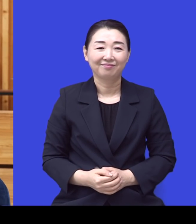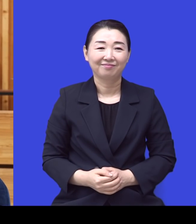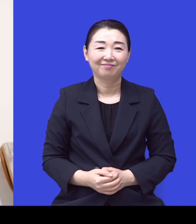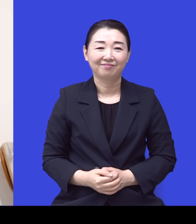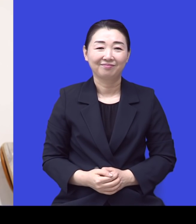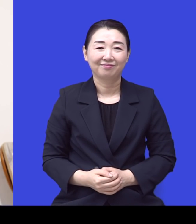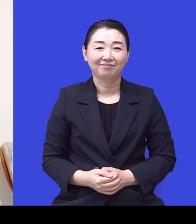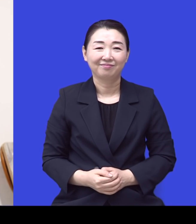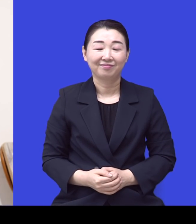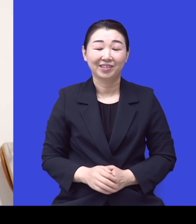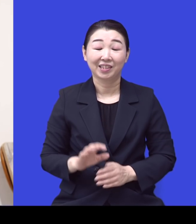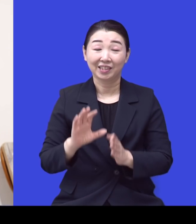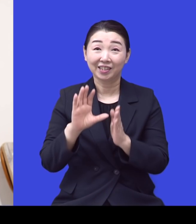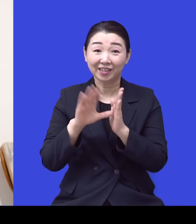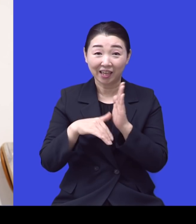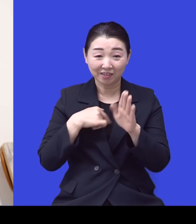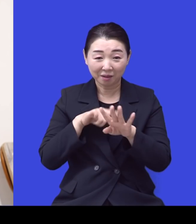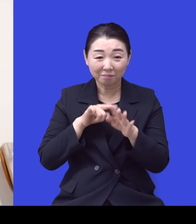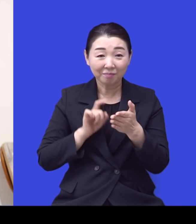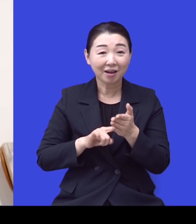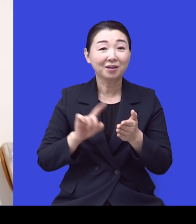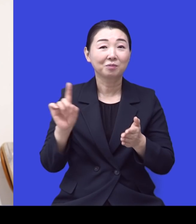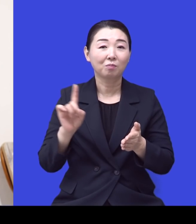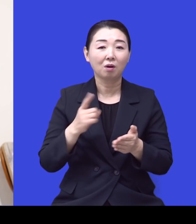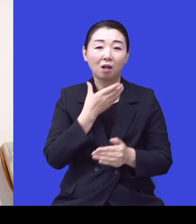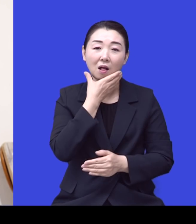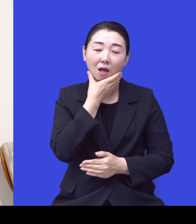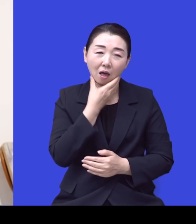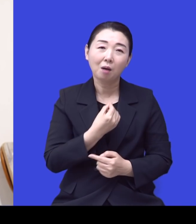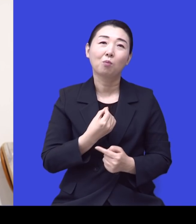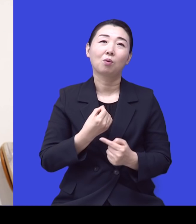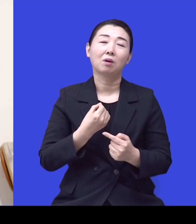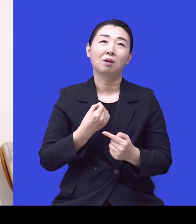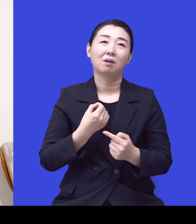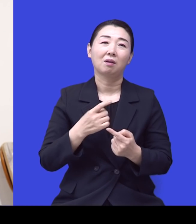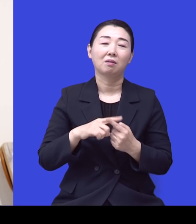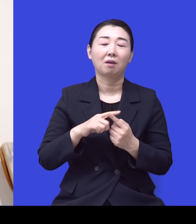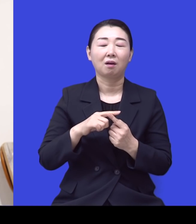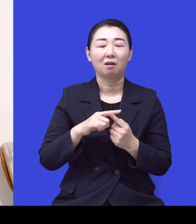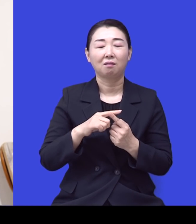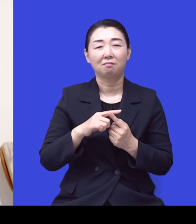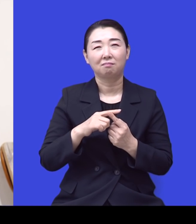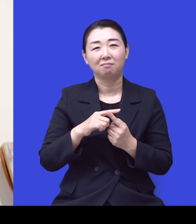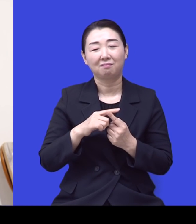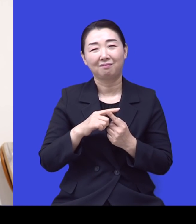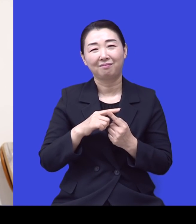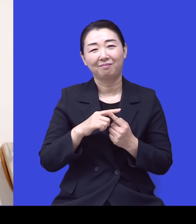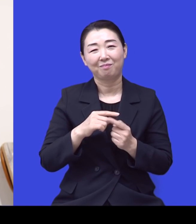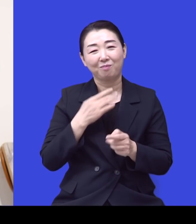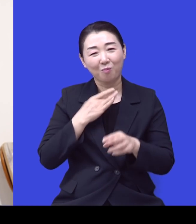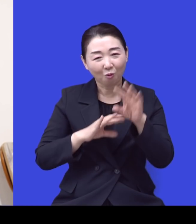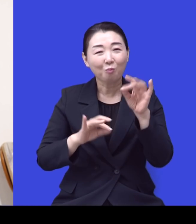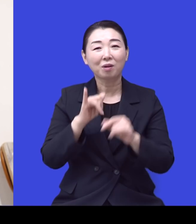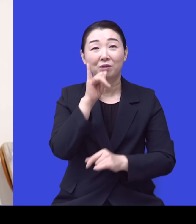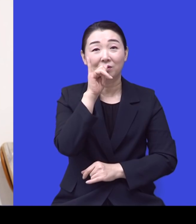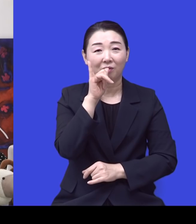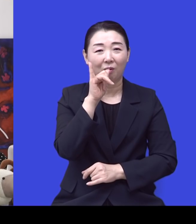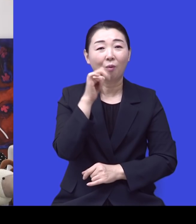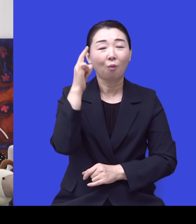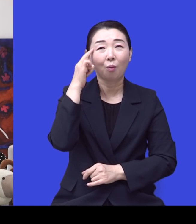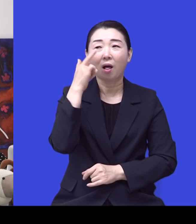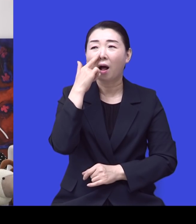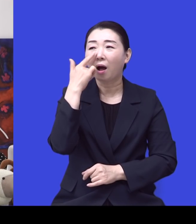돌아보면은 그때 제 마음에는 그 행복에 대한 목마름이 있었던 것 같아요. 예. 그 아버지도 그때 안